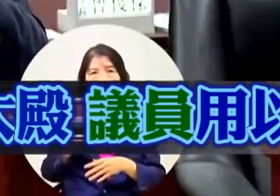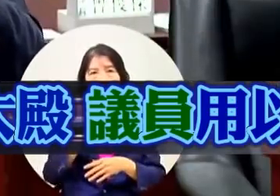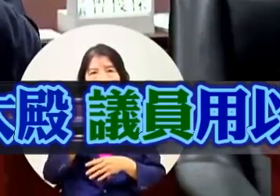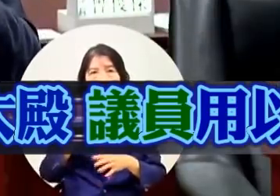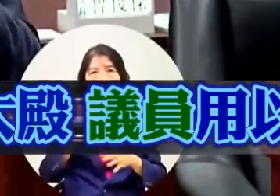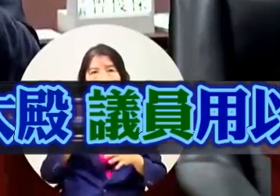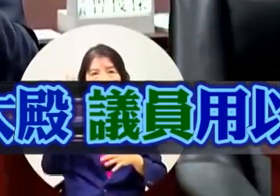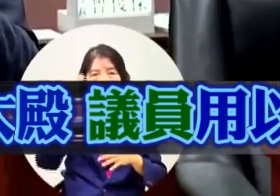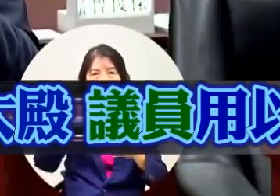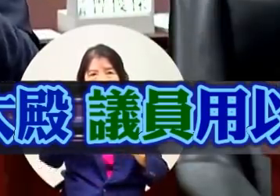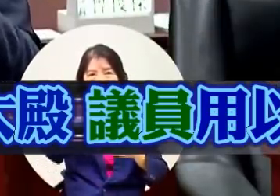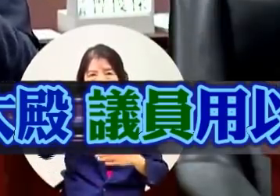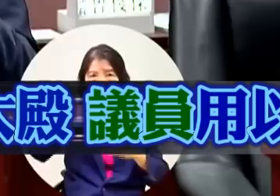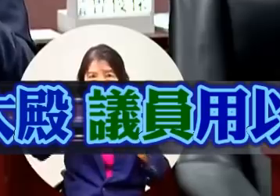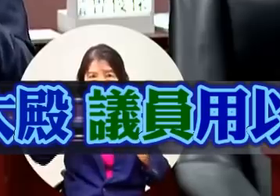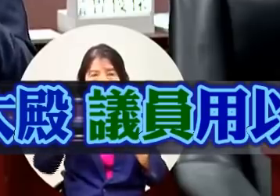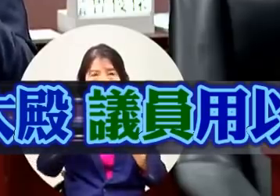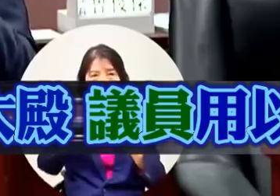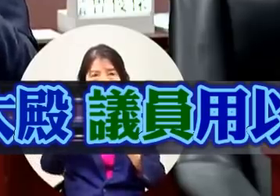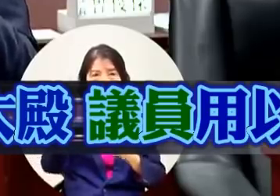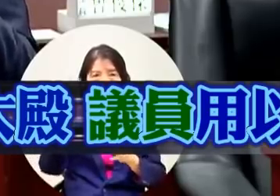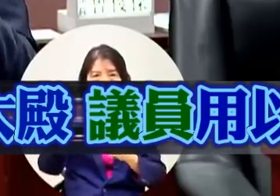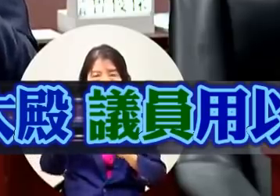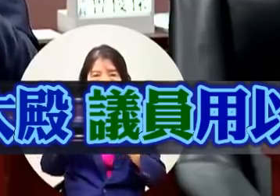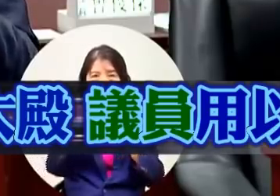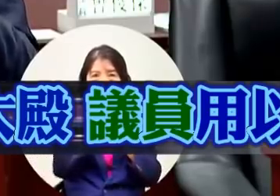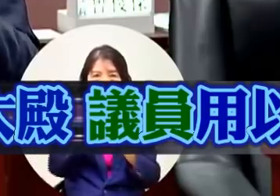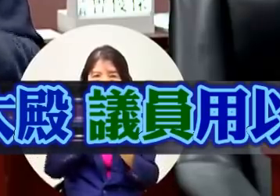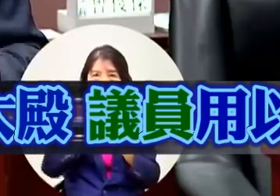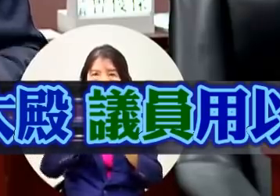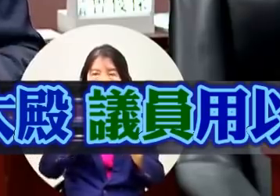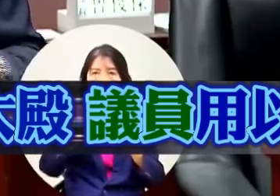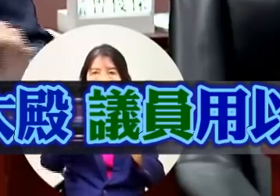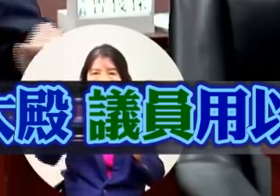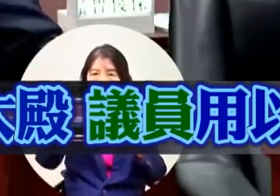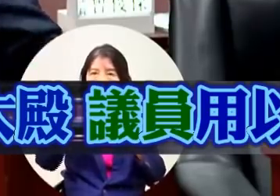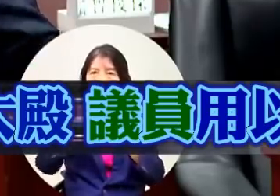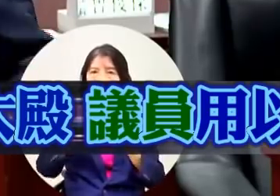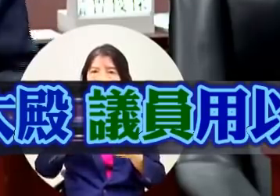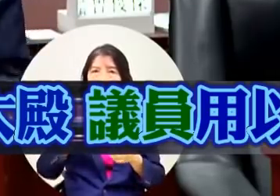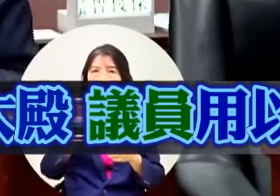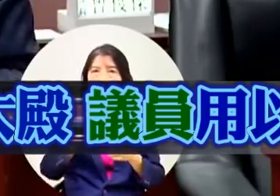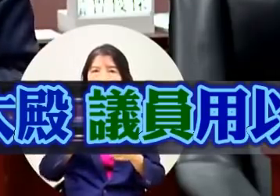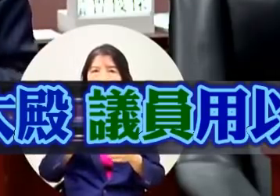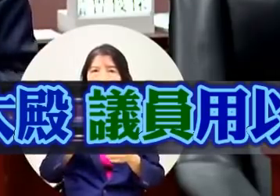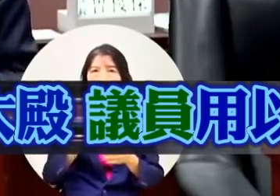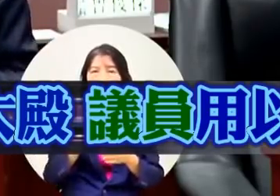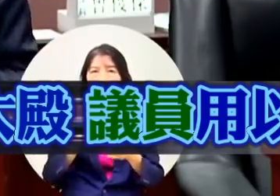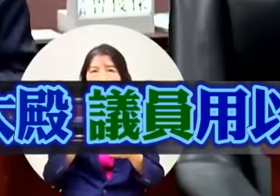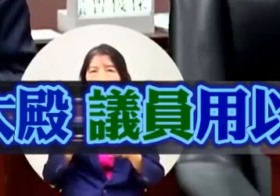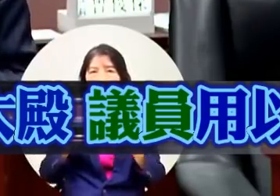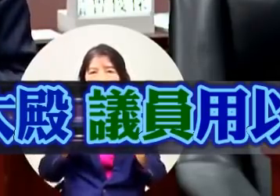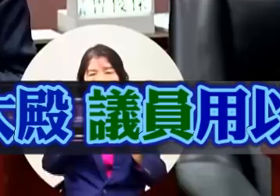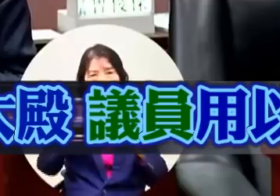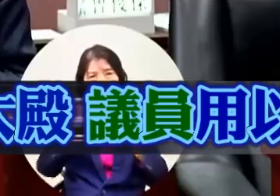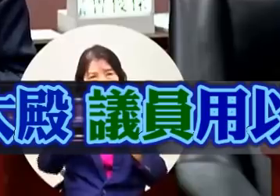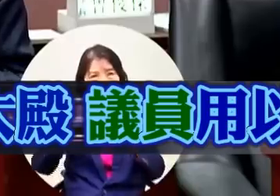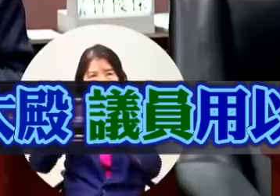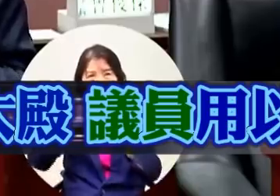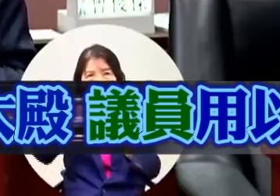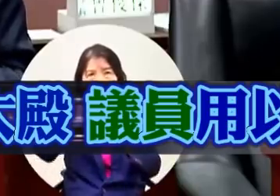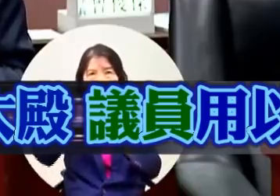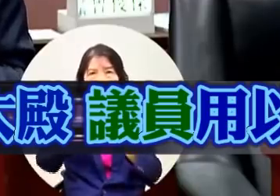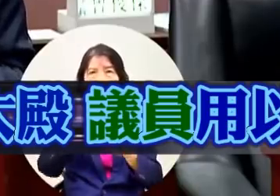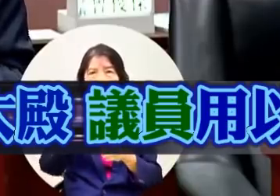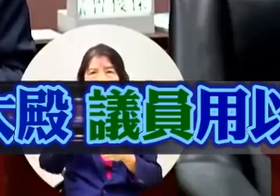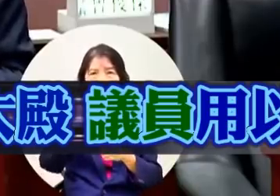经在选举的时候一直强调10年高雄500万人口，如果照这样平均摊提下来，一年应该是增加